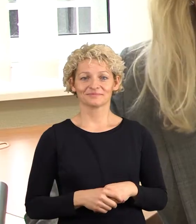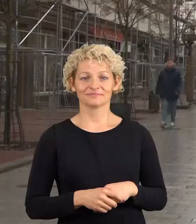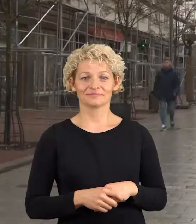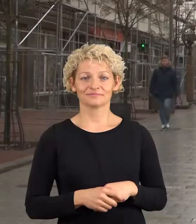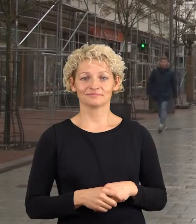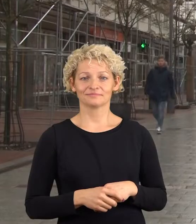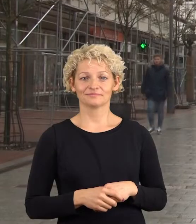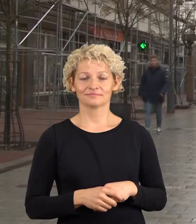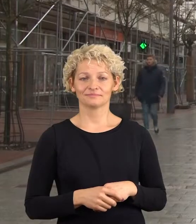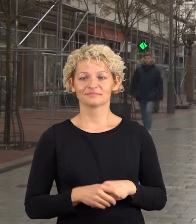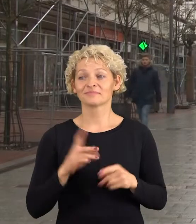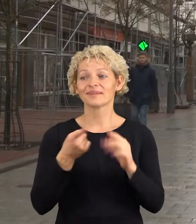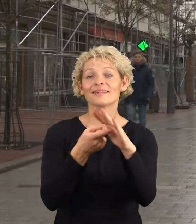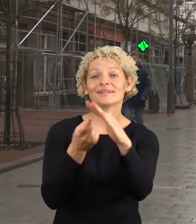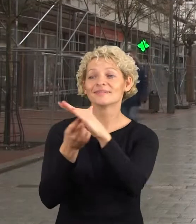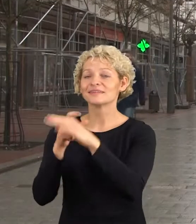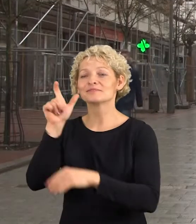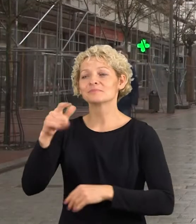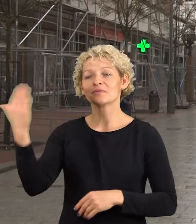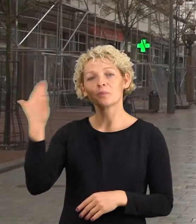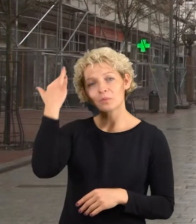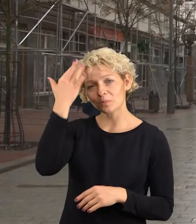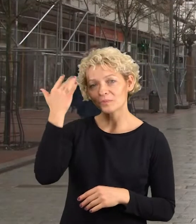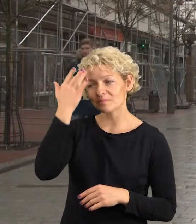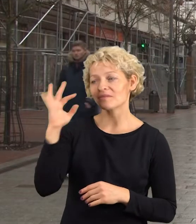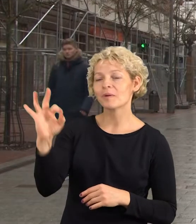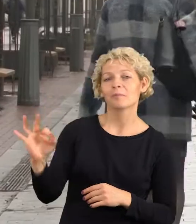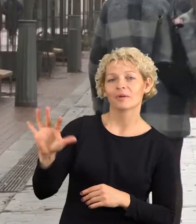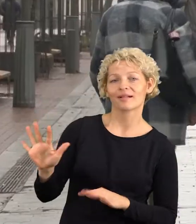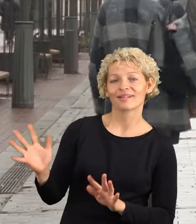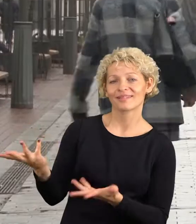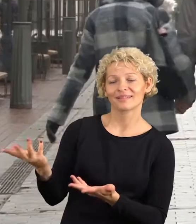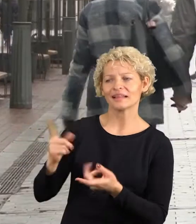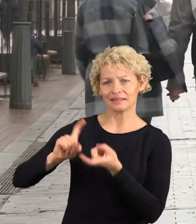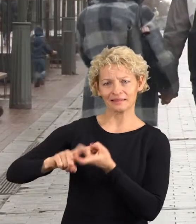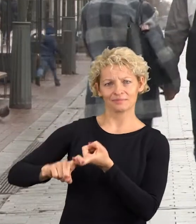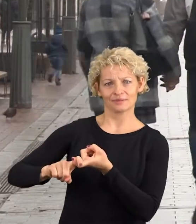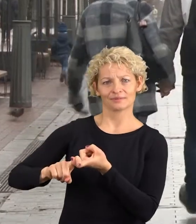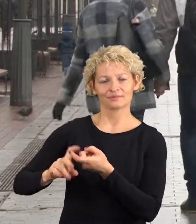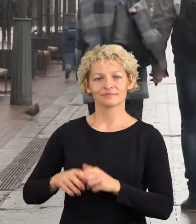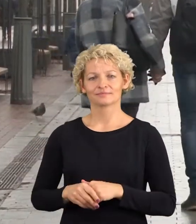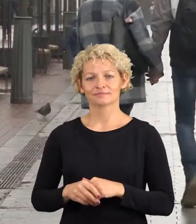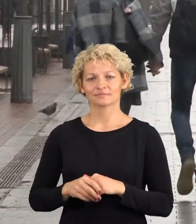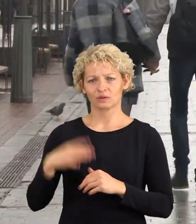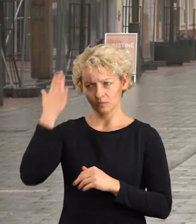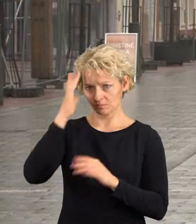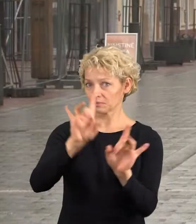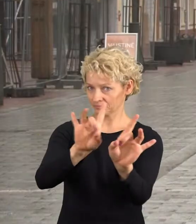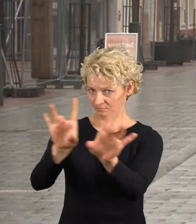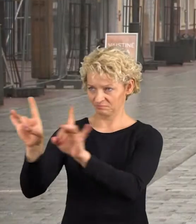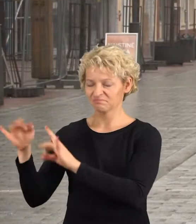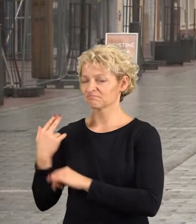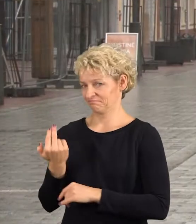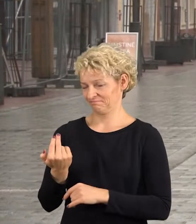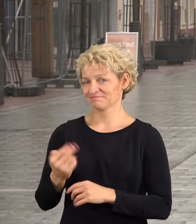nebuvo. Pasiteiravus gyventojų apie jų sergamumą peršalimo ligomis, nuomonės išsiskyrė. Vieni teigia, kad serga dažnai, tuo